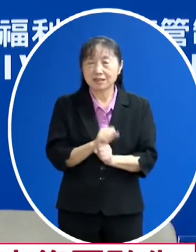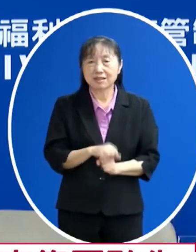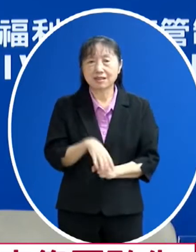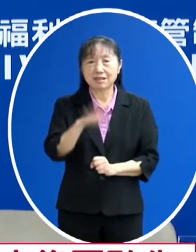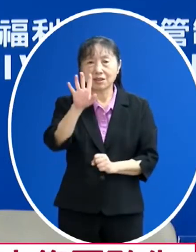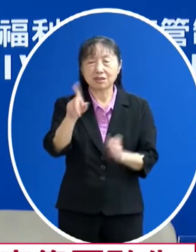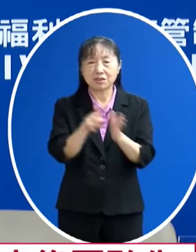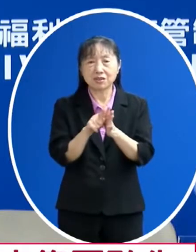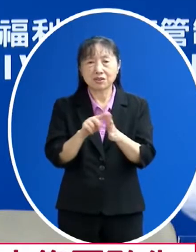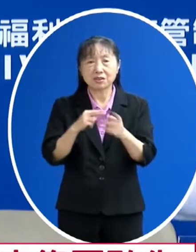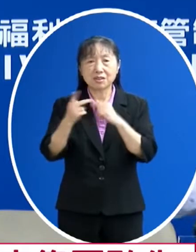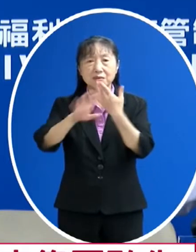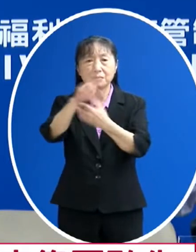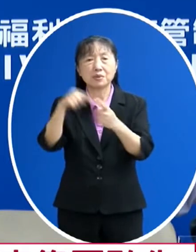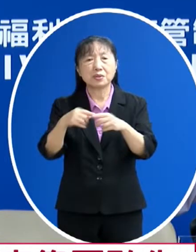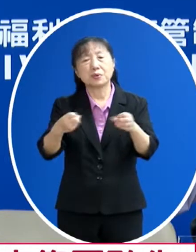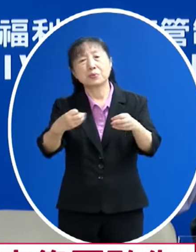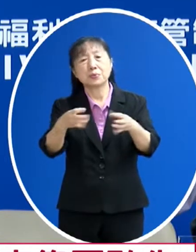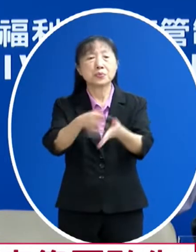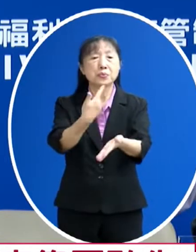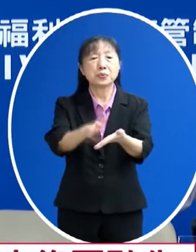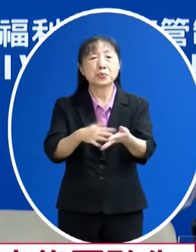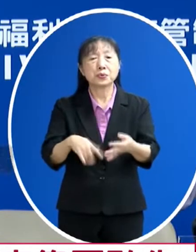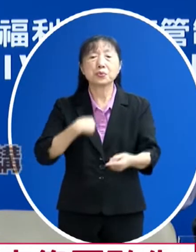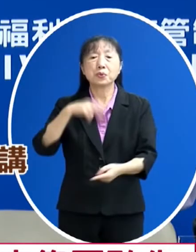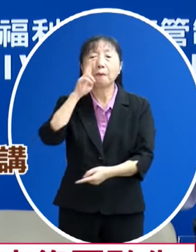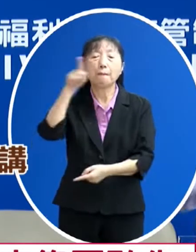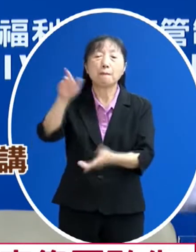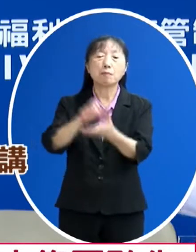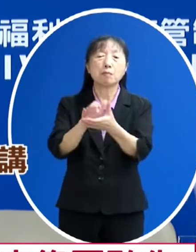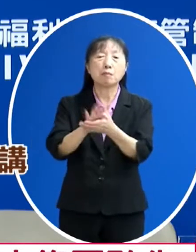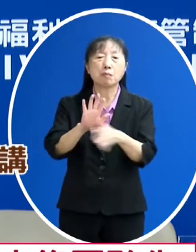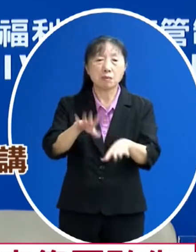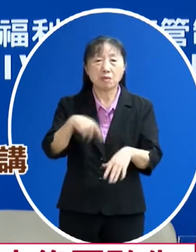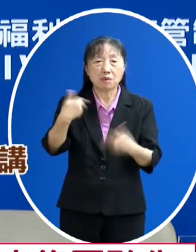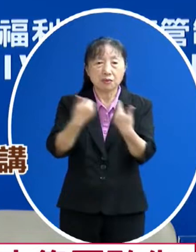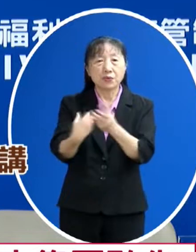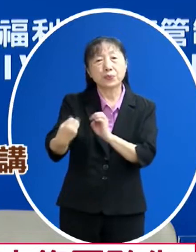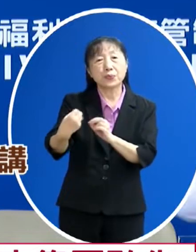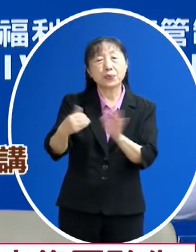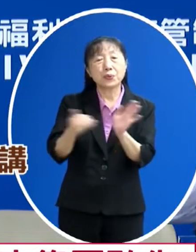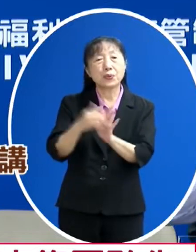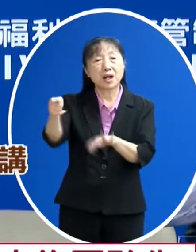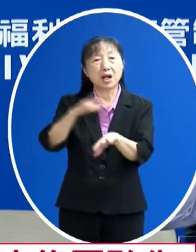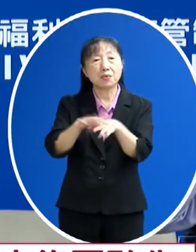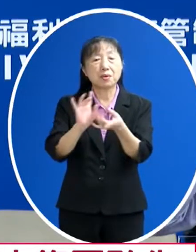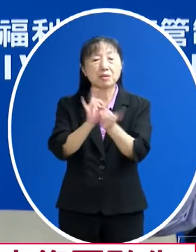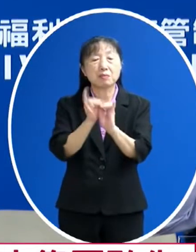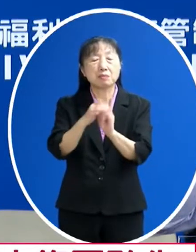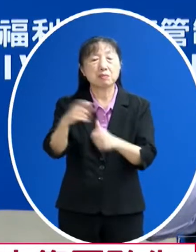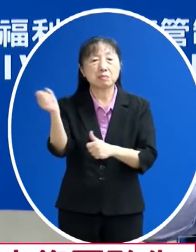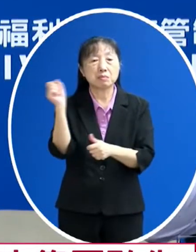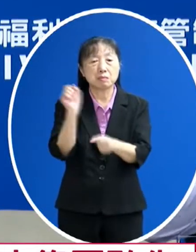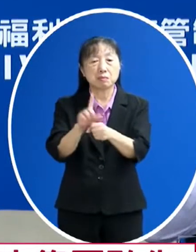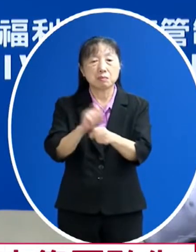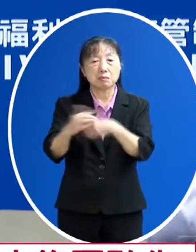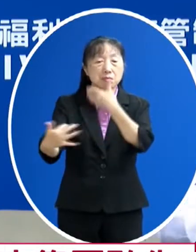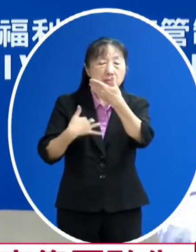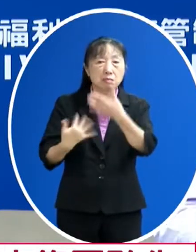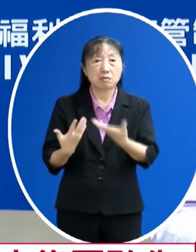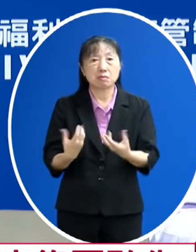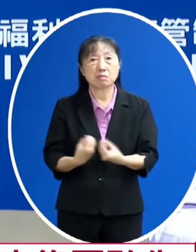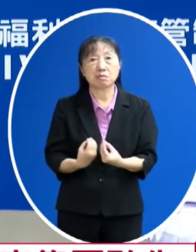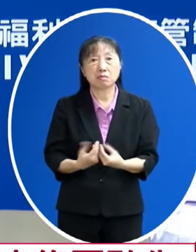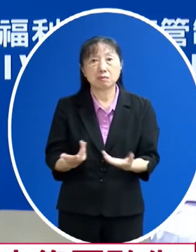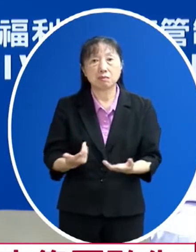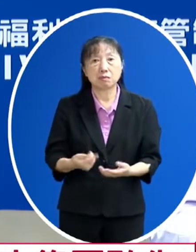跟某些人说话要小心了、啊、有时候你当他是朋友，那他都把你话拿去争论节目讲，这个我